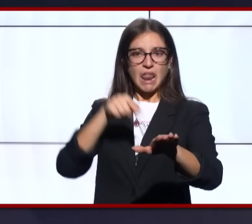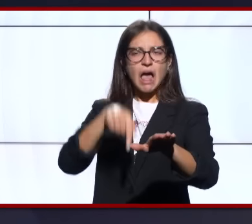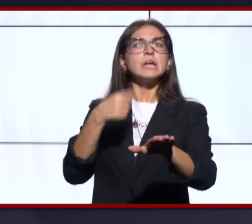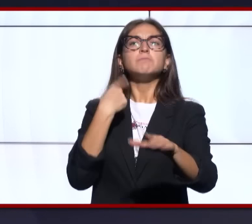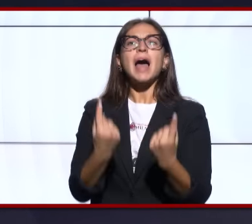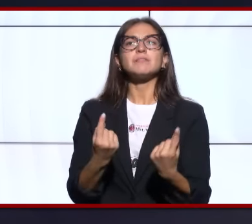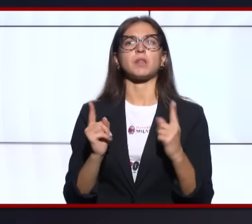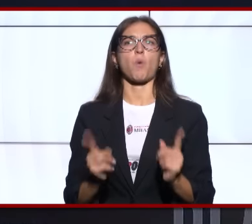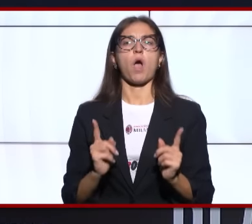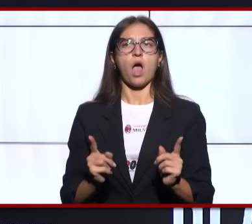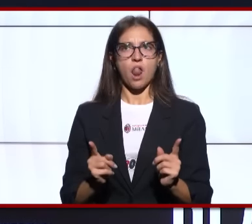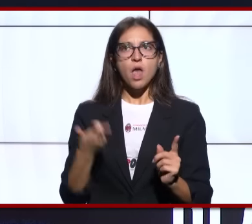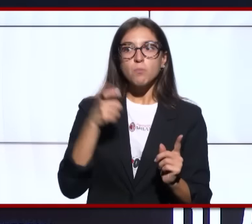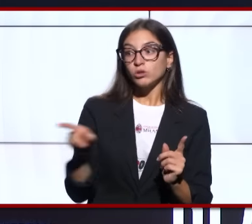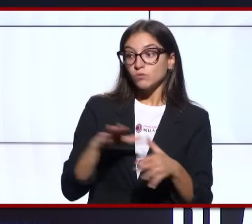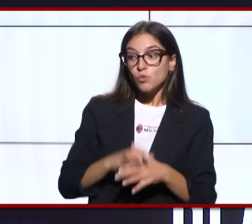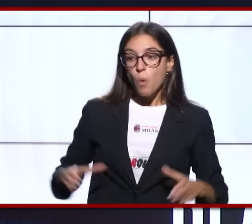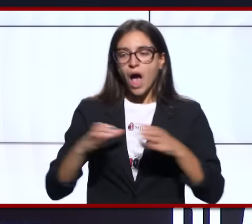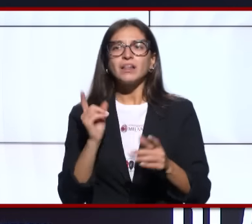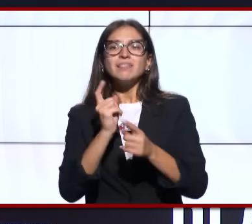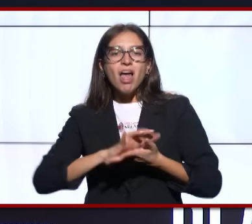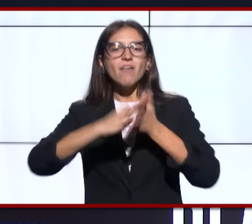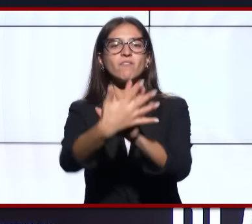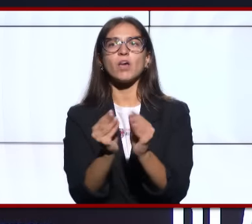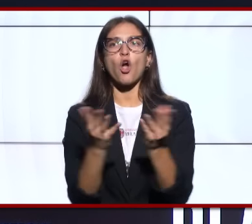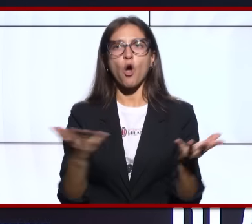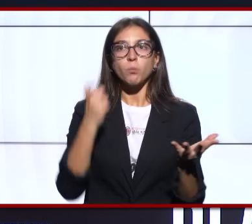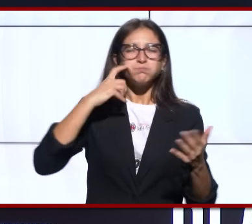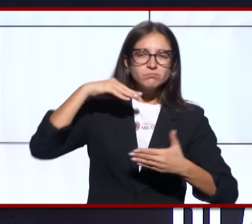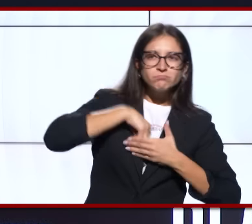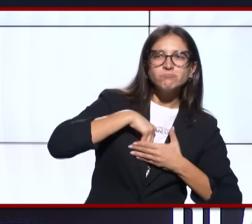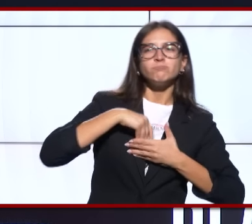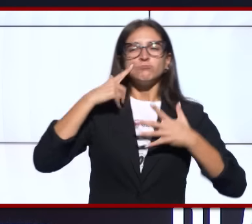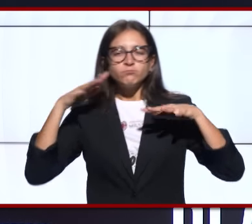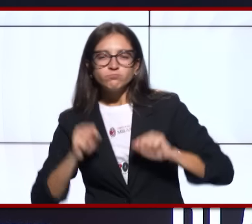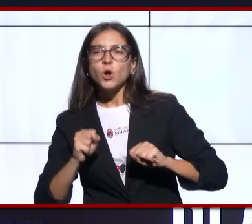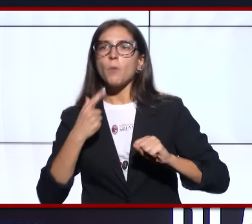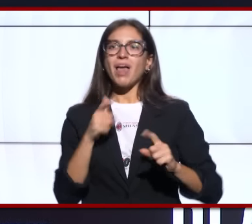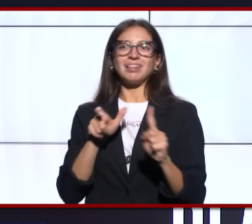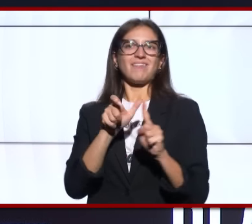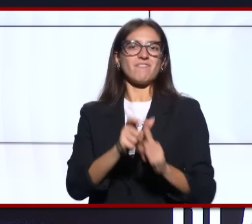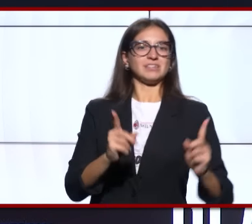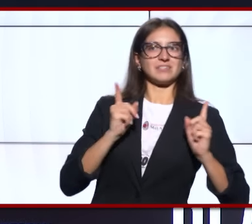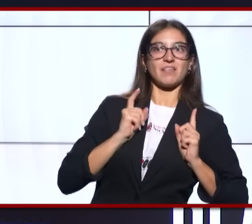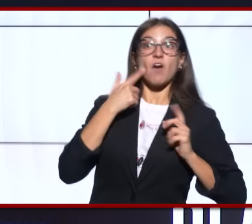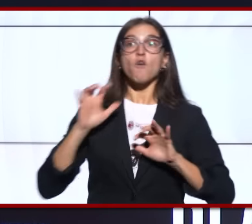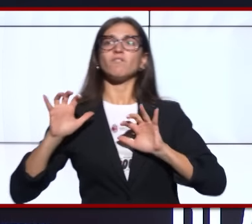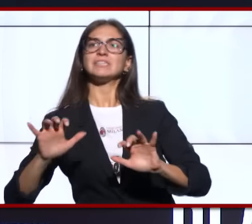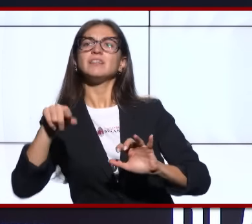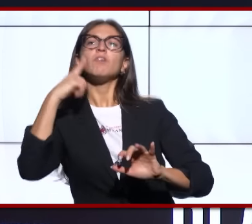passettino in più si aspetta dalla sua squadra in termini di concentrazione fase difensiva fase offensiva in generale che cosa si aspetta